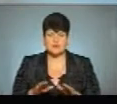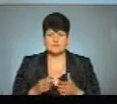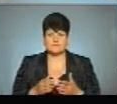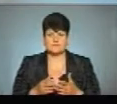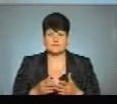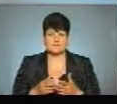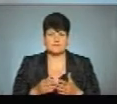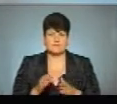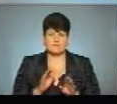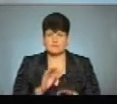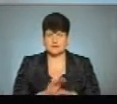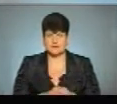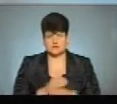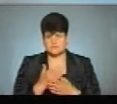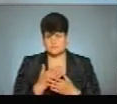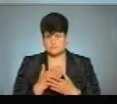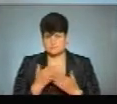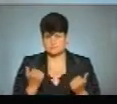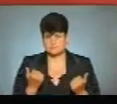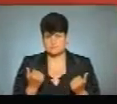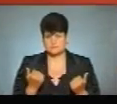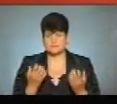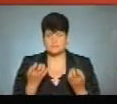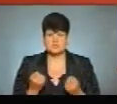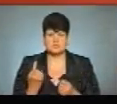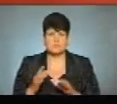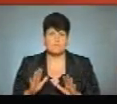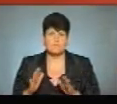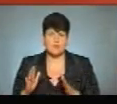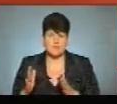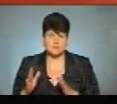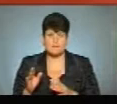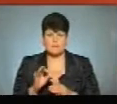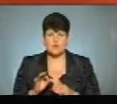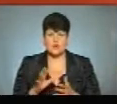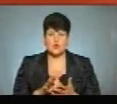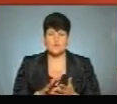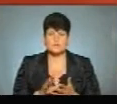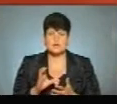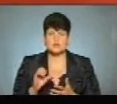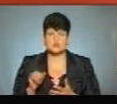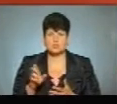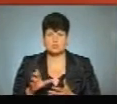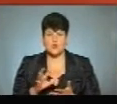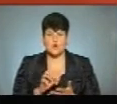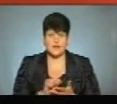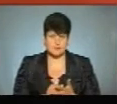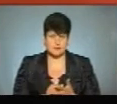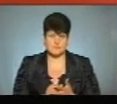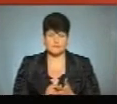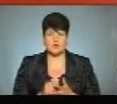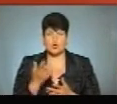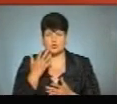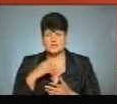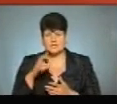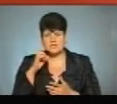не апріорі через систему Прозоро їх неможливо. Ще один момент про суборенду, тобто коли бюджетні установи державні беруть в